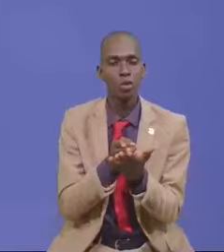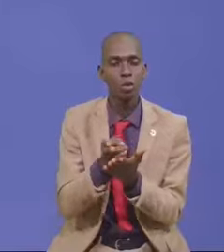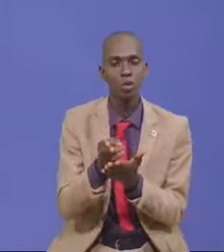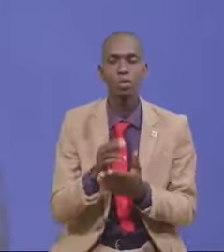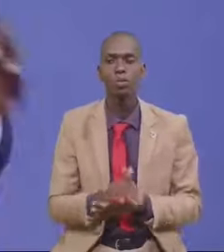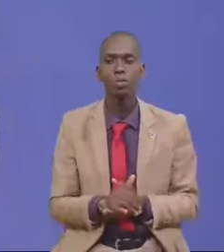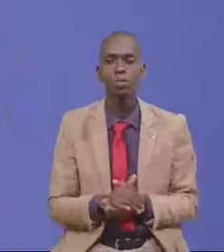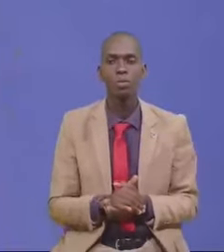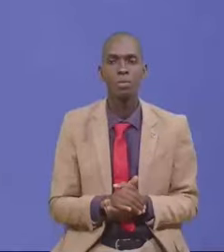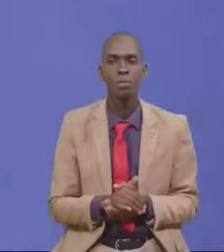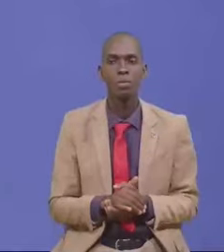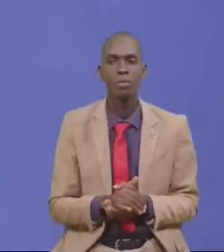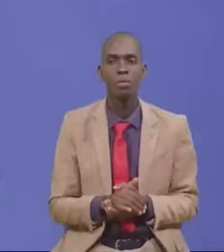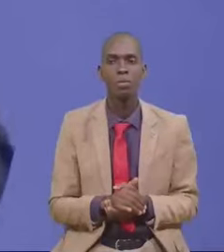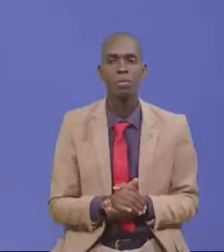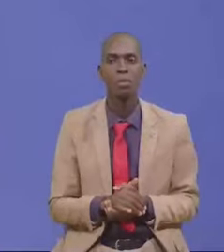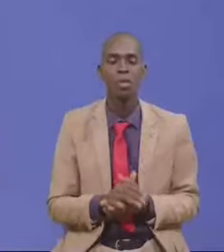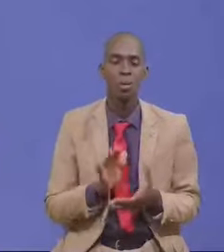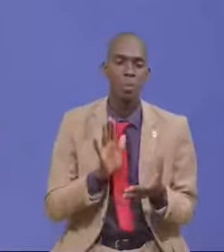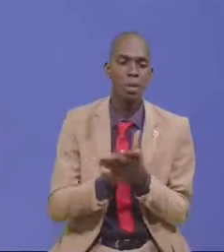En croyant à la vérité.